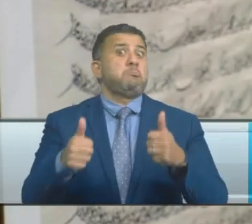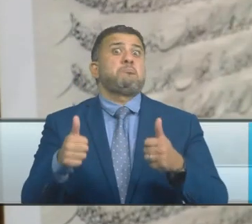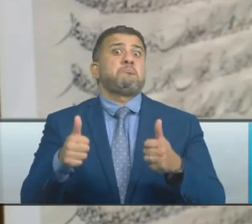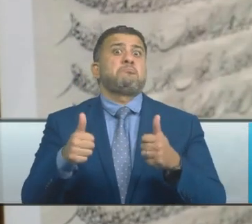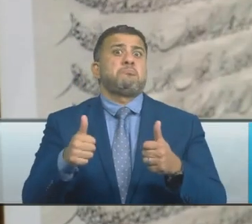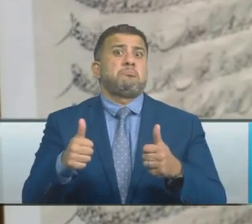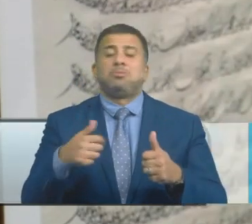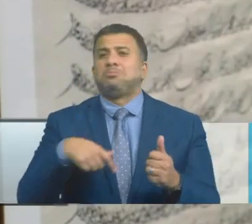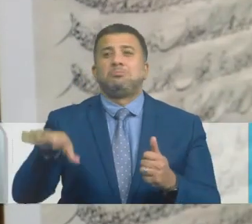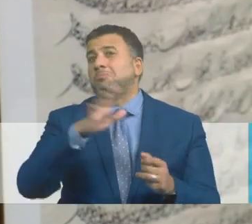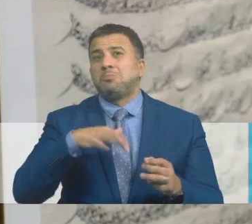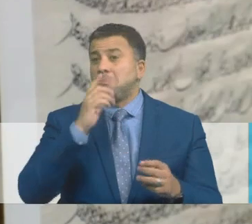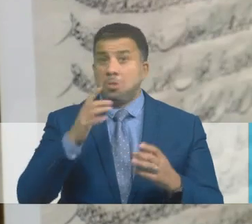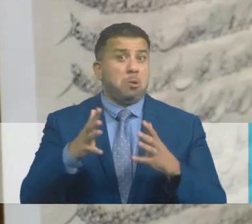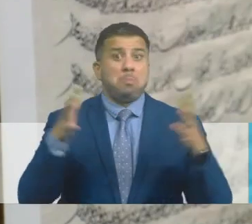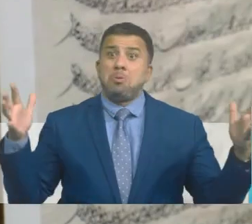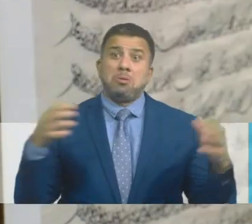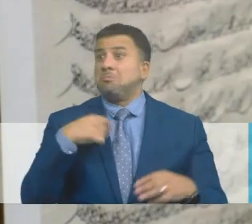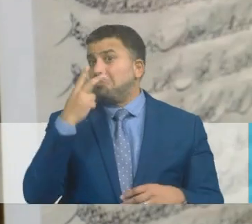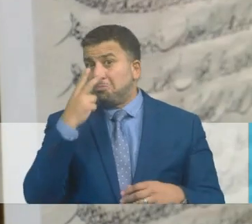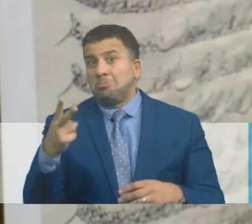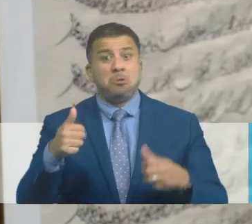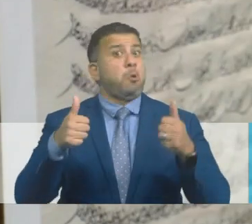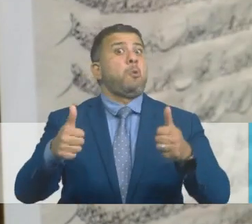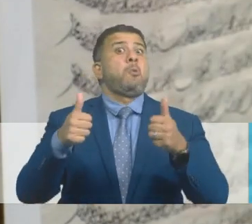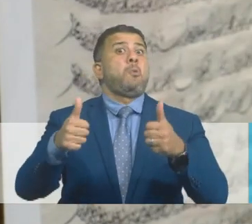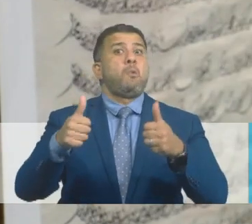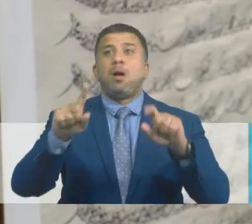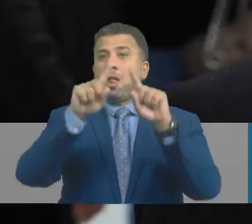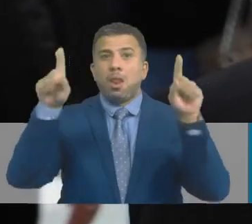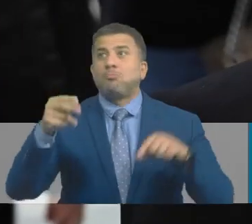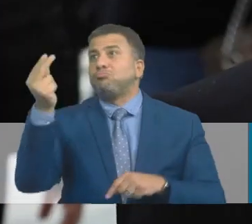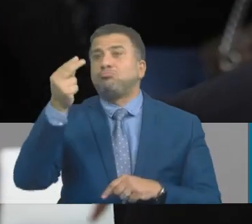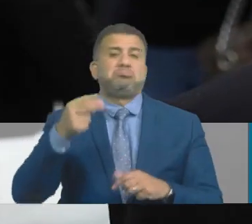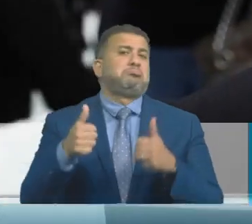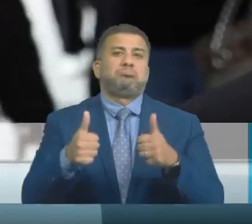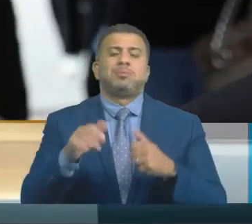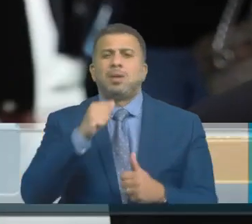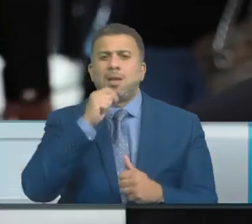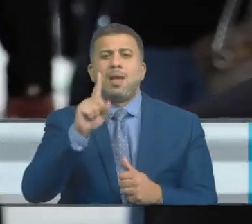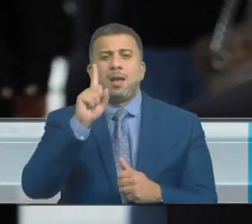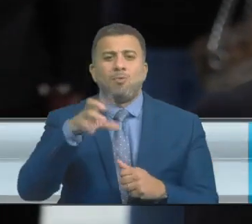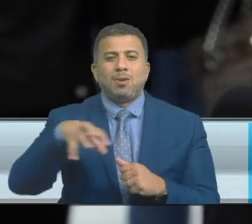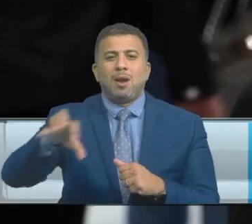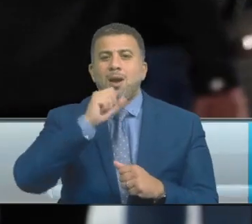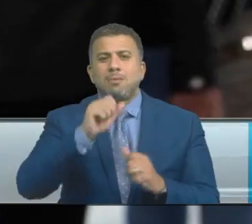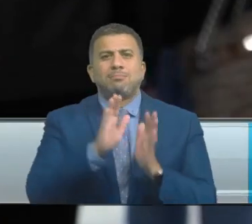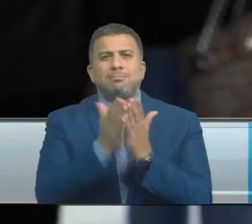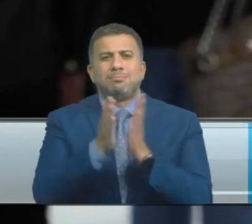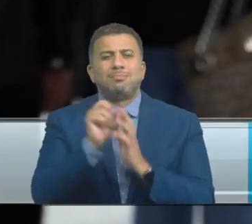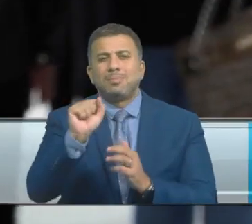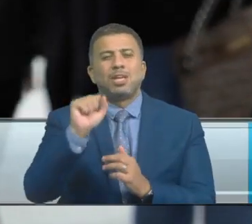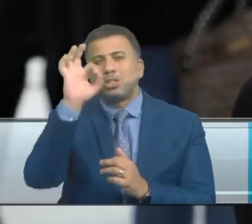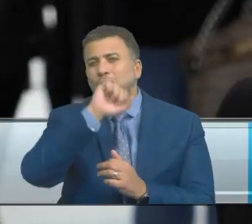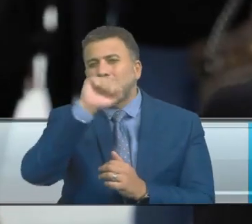يعني الإعجاب بشكل كبير بهذه اللوحات التي نقدمها. يبدأ الجناح بأول شيء إصدارات معهد الشارقة